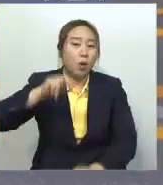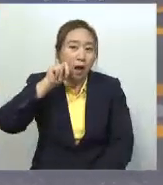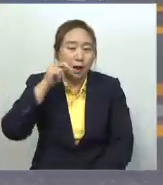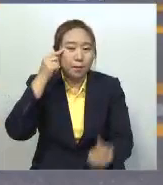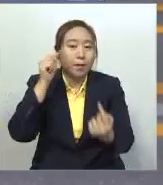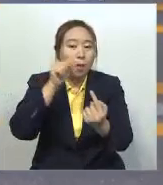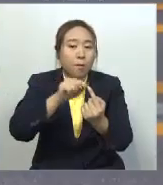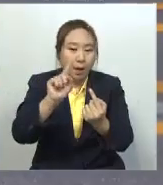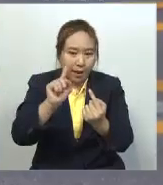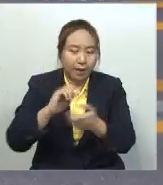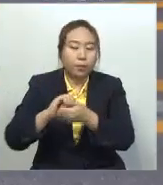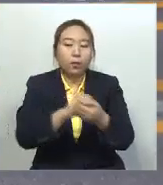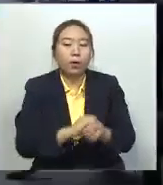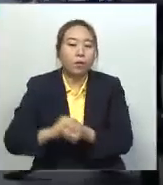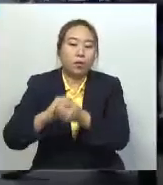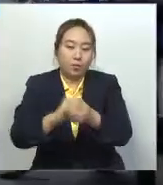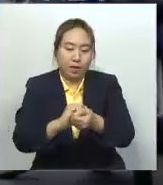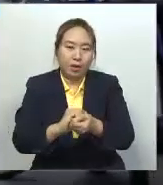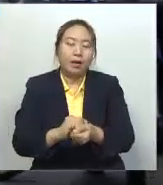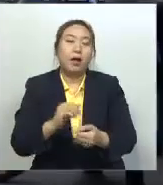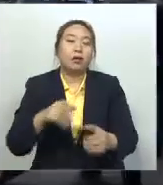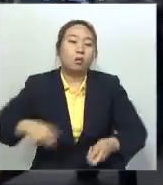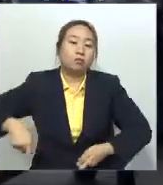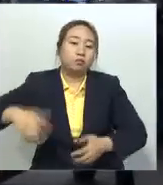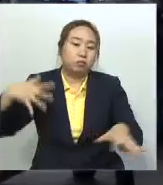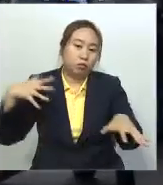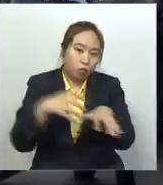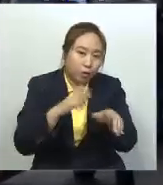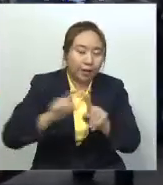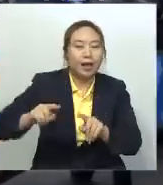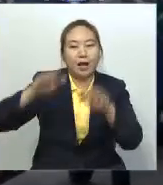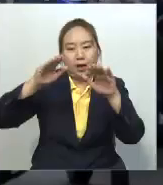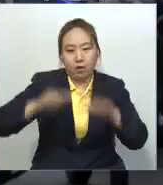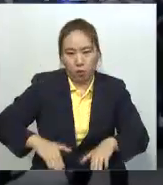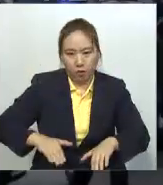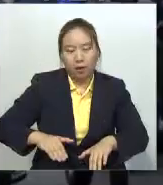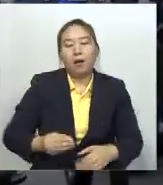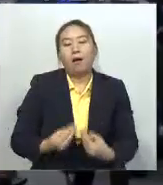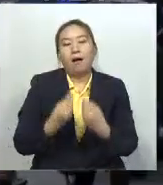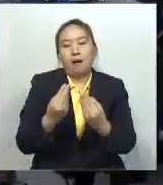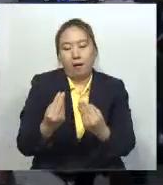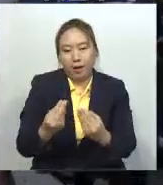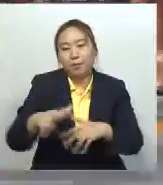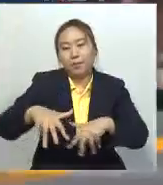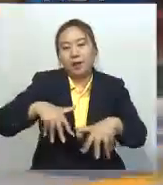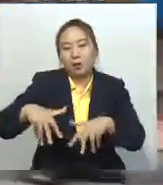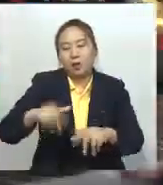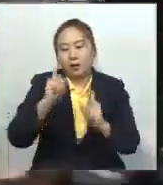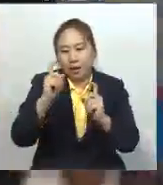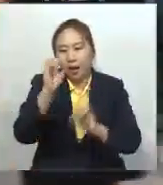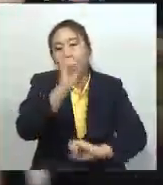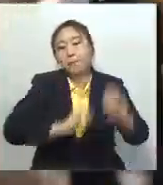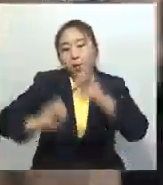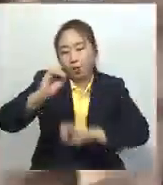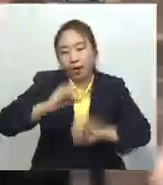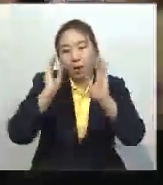ายเพื่อบูรณาการความร่วมมือในการป้องกันและลดอุบัติเหตุทางถนนนะครับรวมทั้งสร้างความปลอดภัยให้กับพี่น้องประชาชนและก็